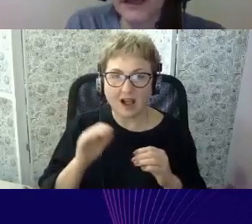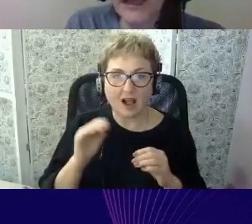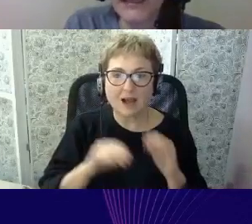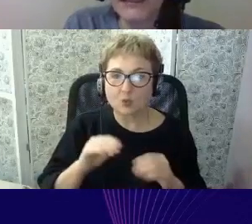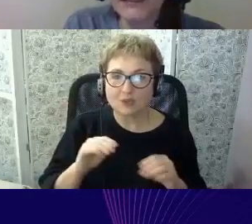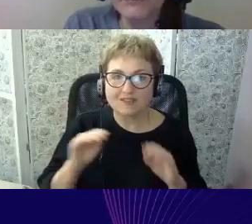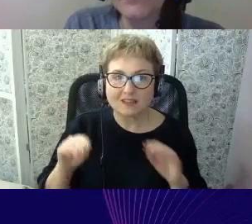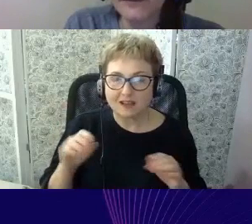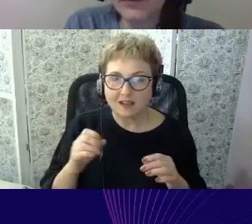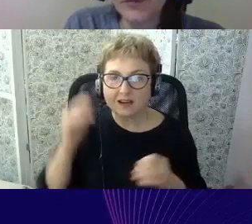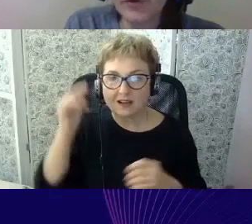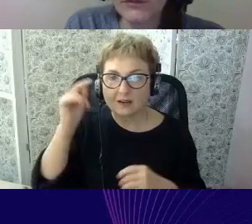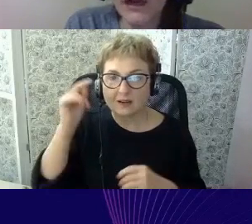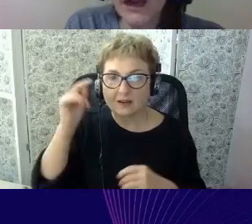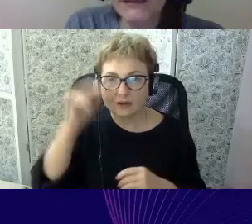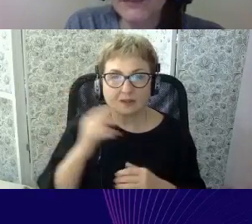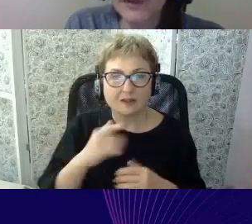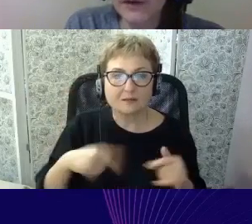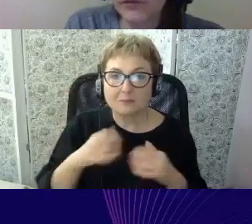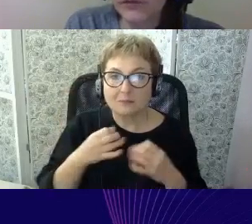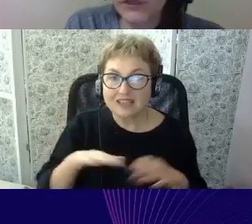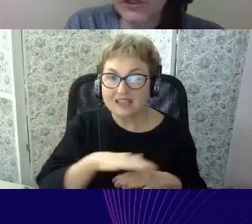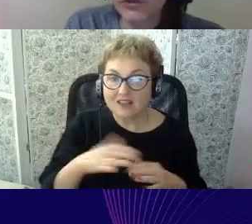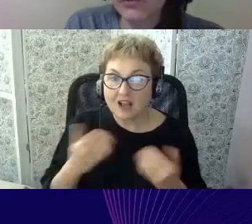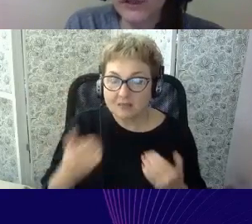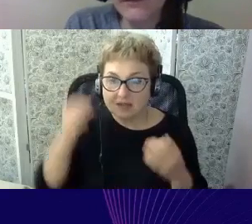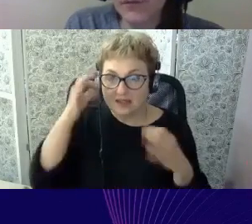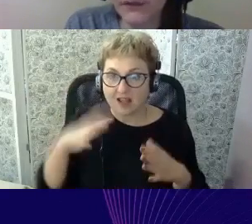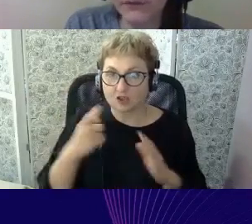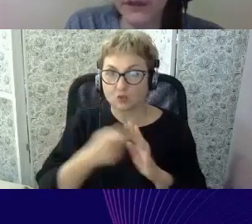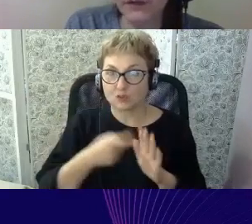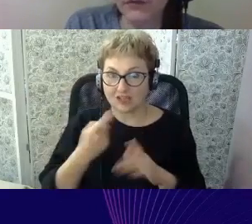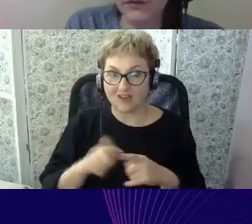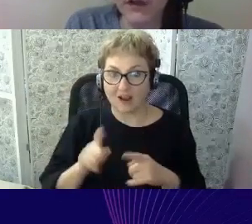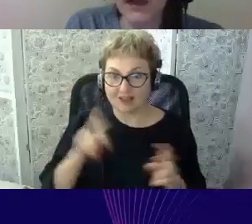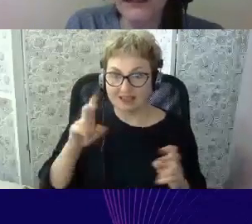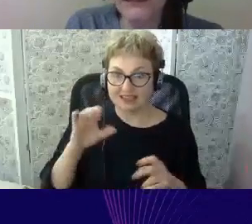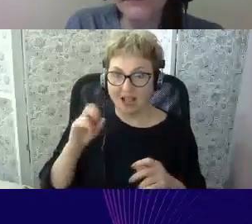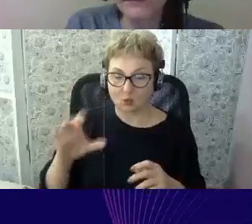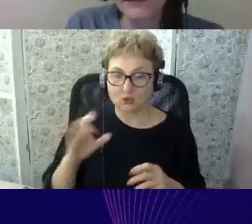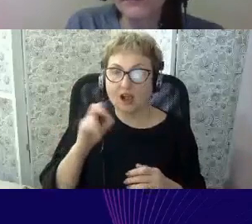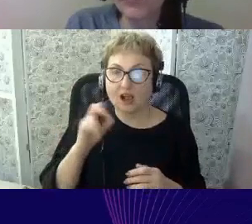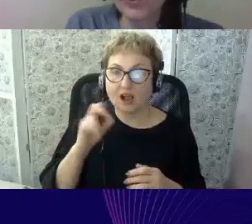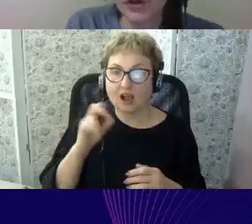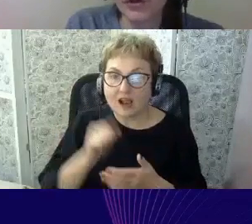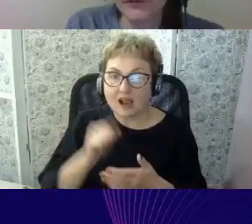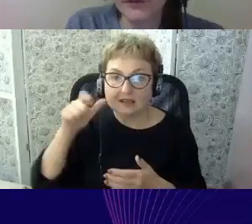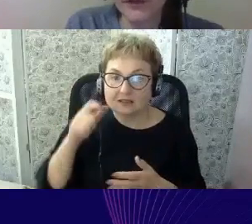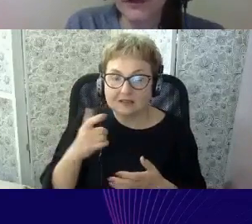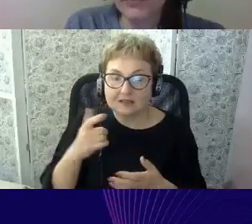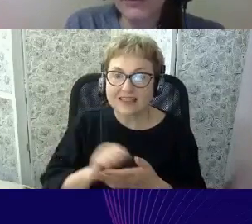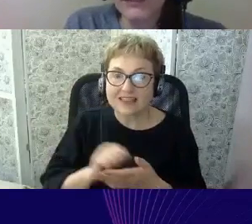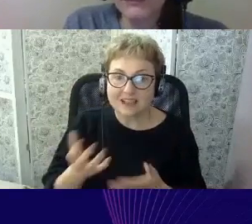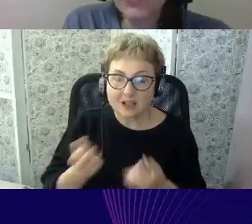пространство. И встает вопрос, а как теперь, вот неожиданно узнав об этом статусе, аттестовать данного